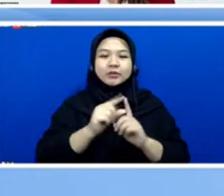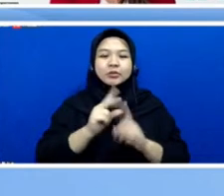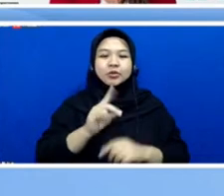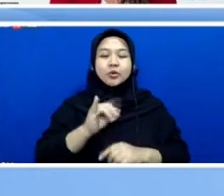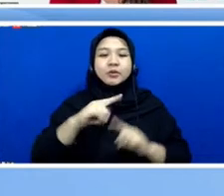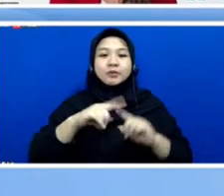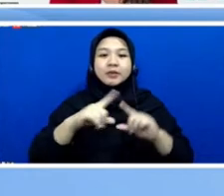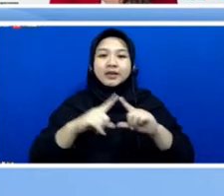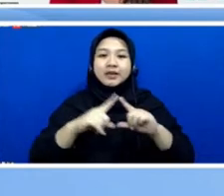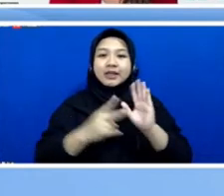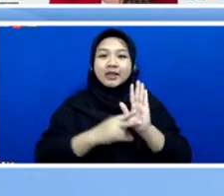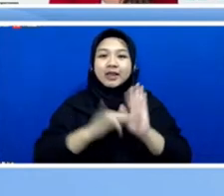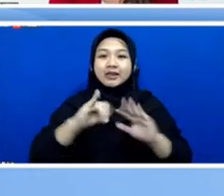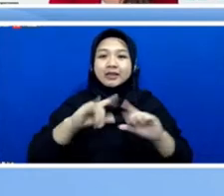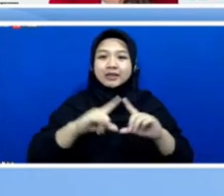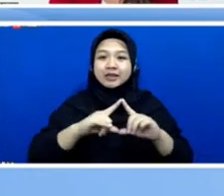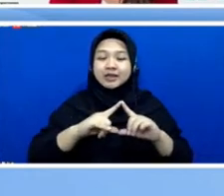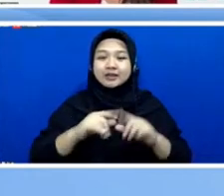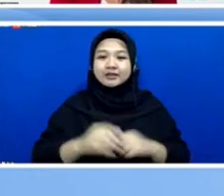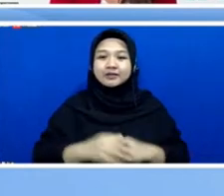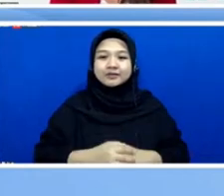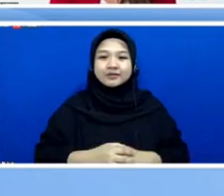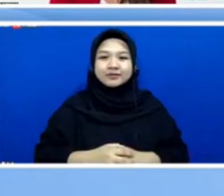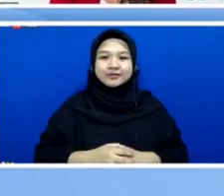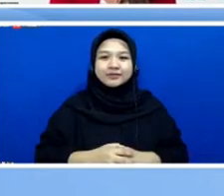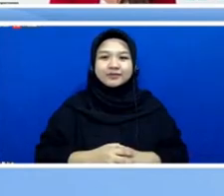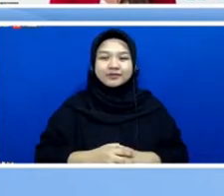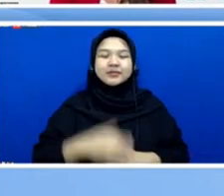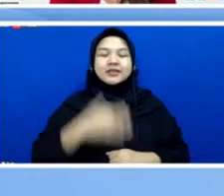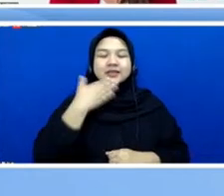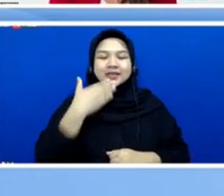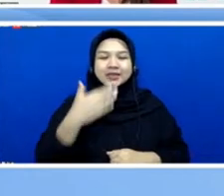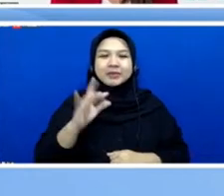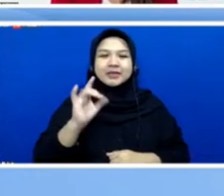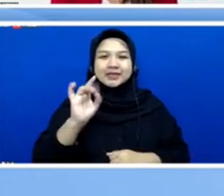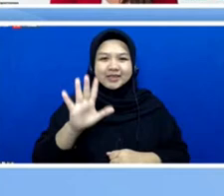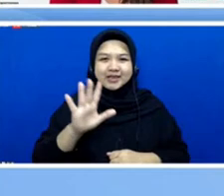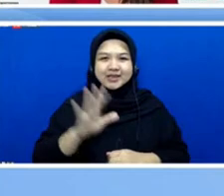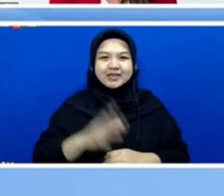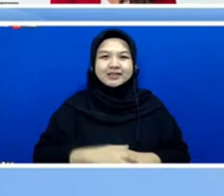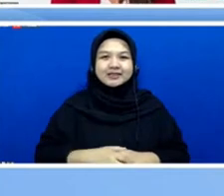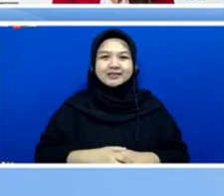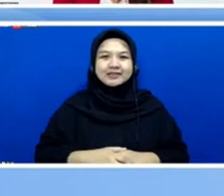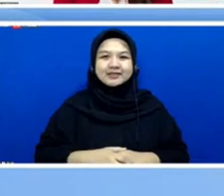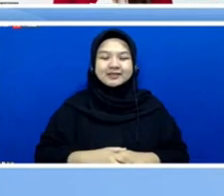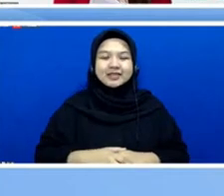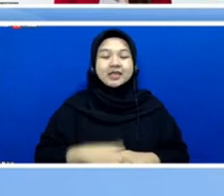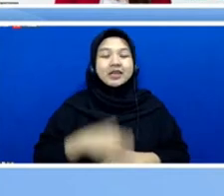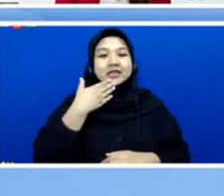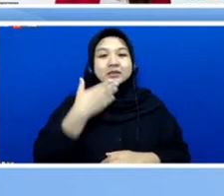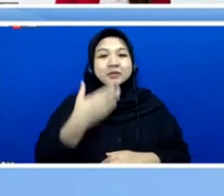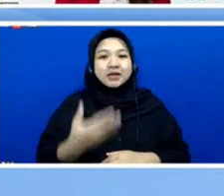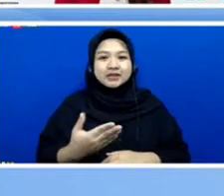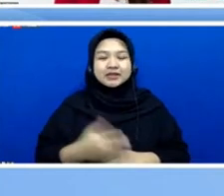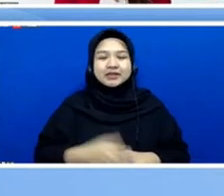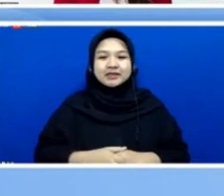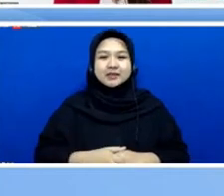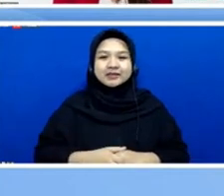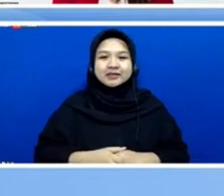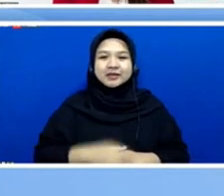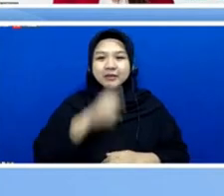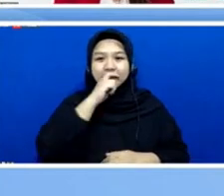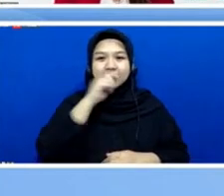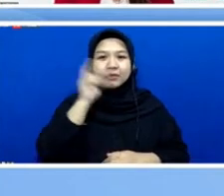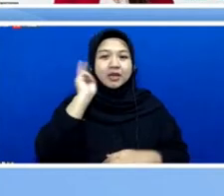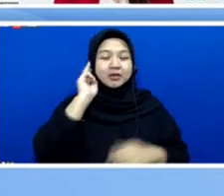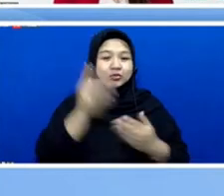Pandemic Talks. Ibu Astari, ya. Selamat siang. Ya, selamat siang. Terima kasih. Dan tak lupa, Bapak-Ibu semuanya, kami